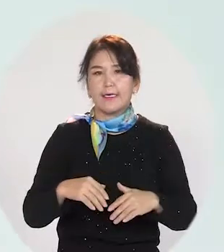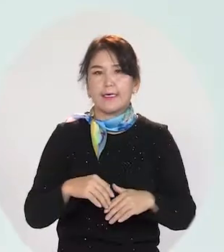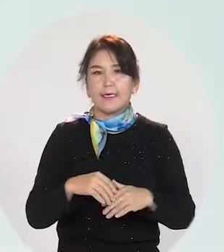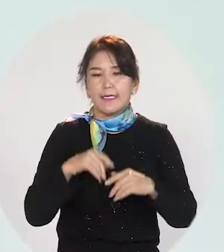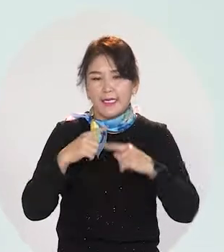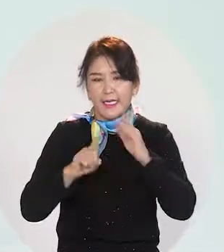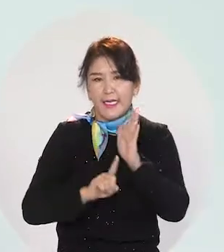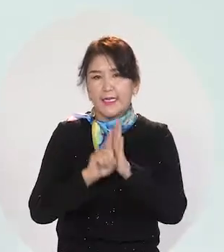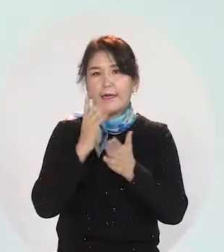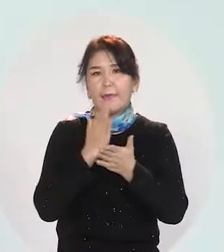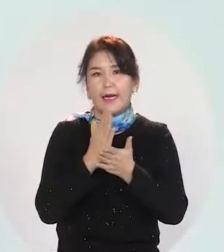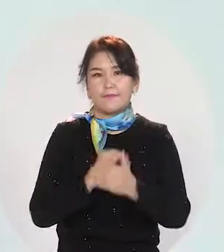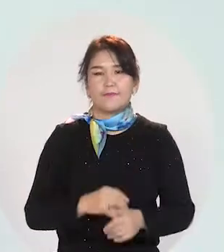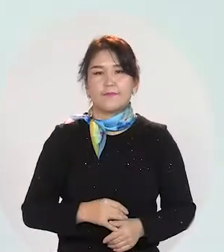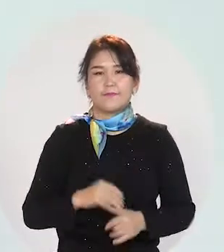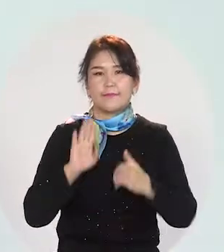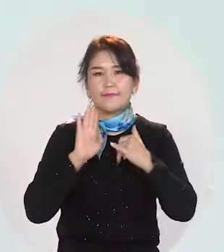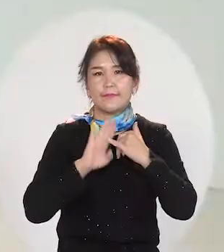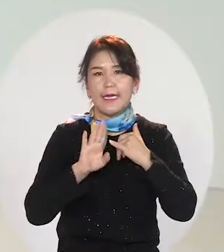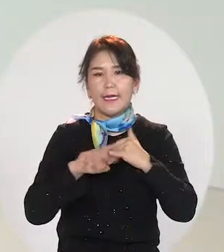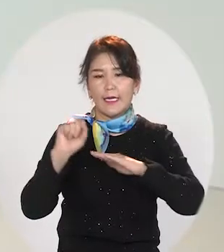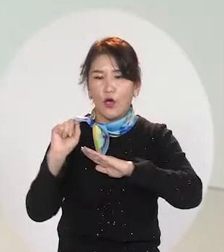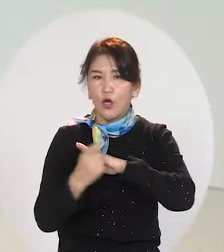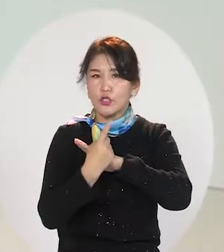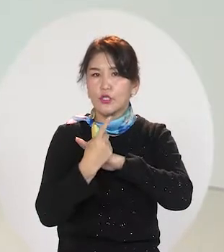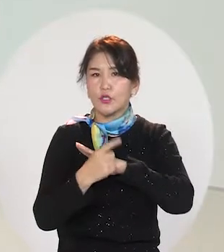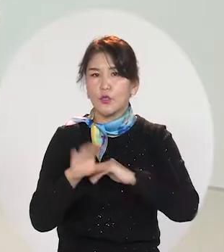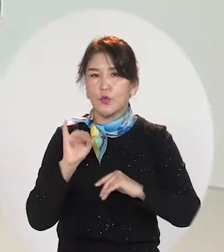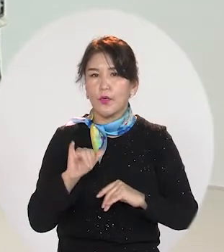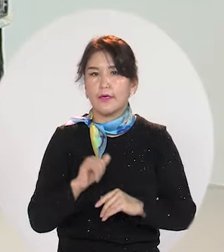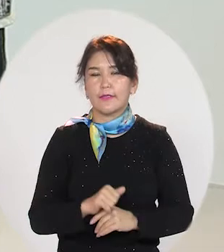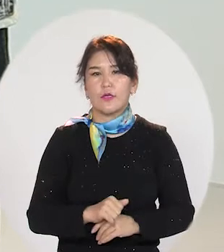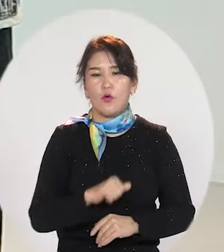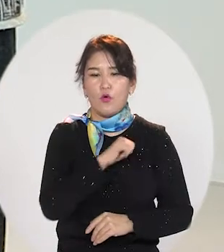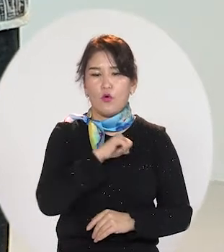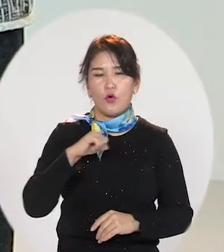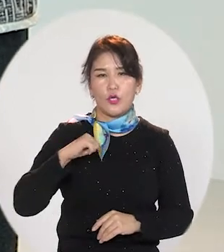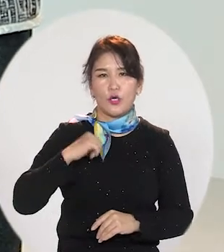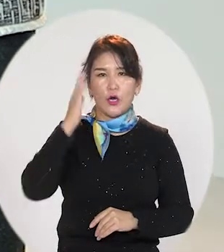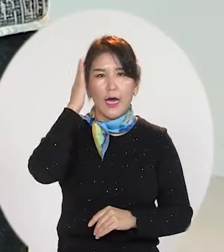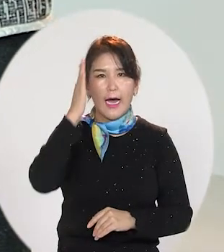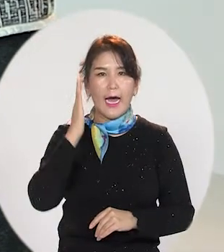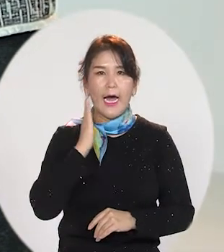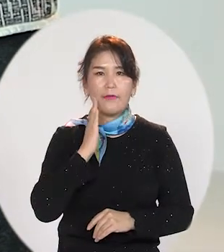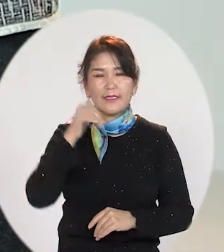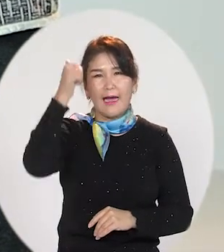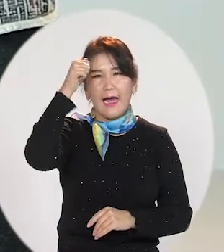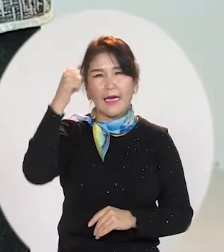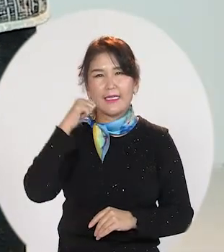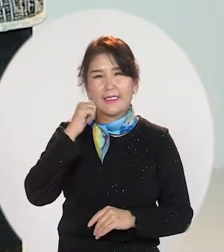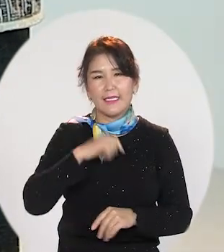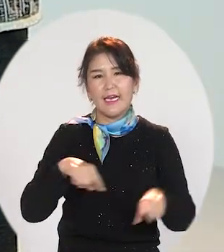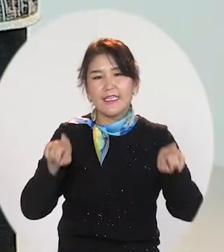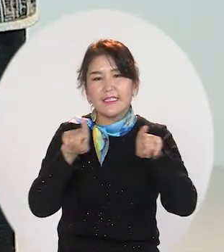эхэлдэг. За дараагийн нэг онцлог нь юу байдаг вэ гэхээр өөрийгөө эцэг эх ах эгч нартайгаа жишэж